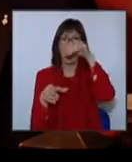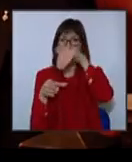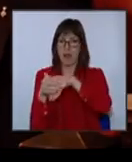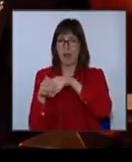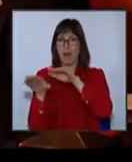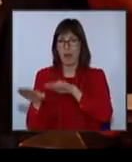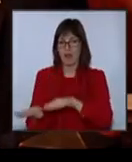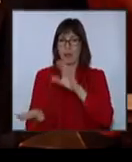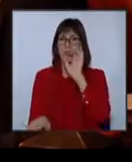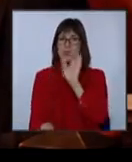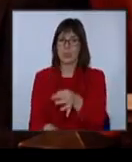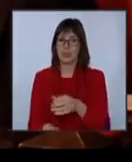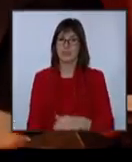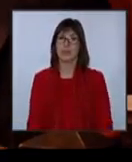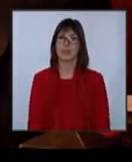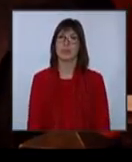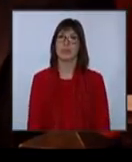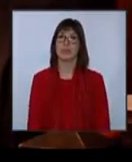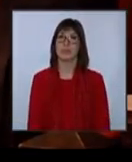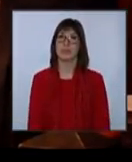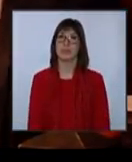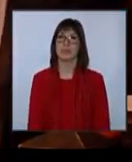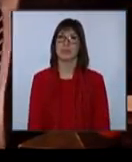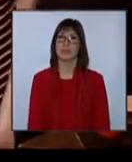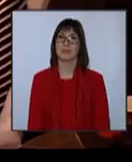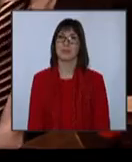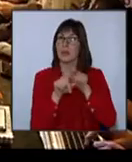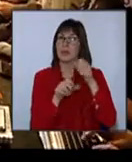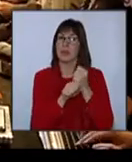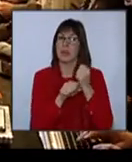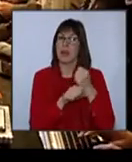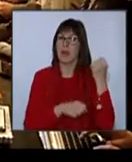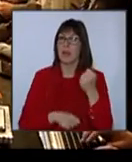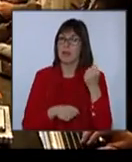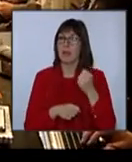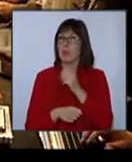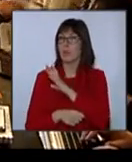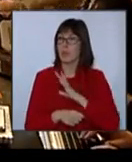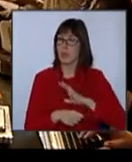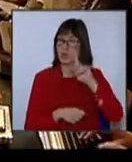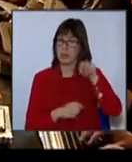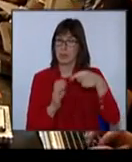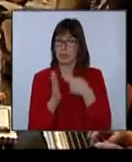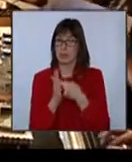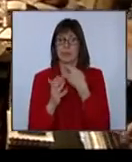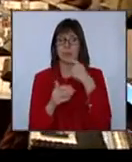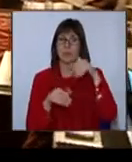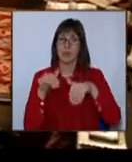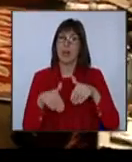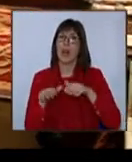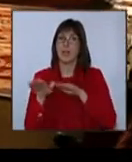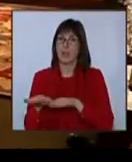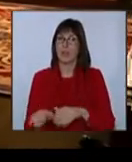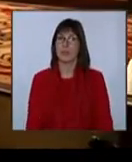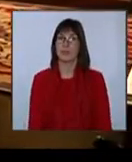d'aquest còdic de conducta. Moltes gràcies. Passem a votació. Vots a favor?